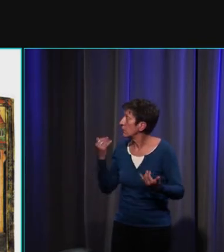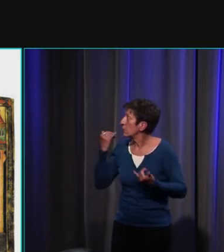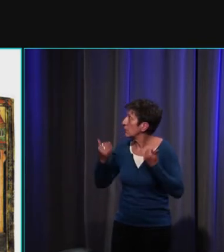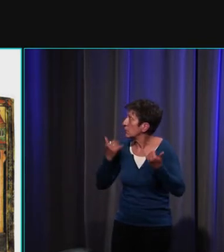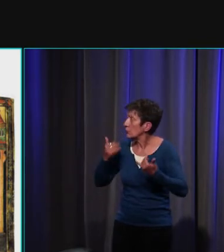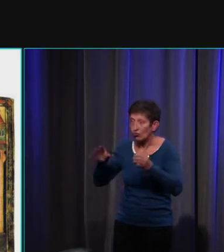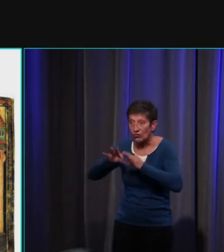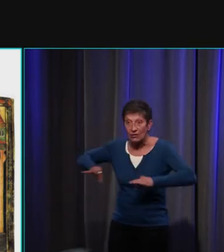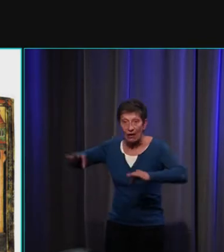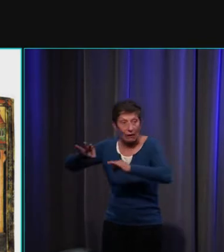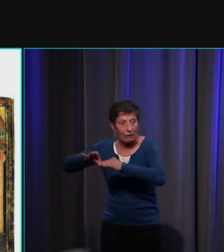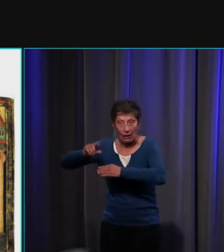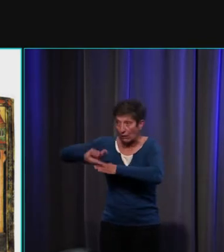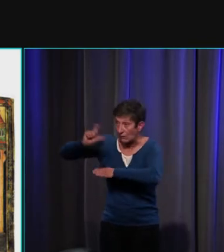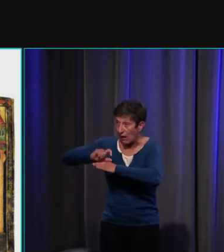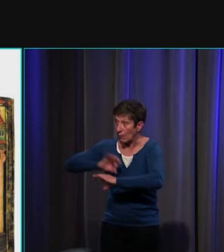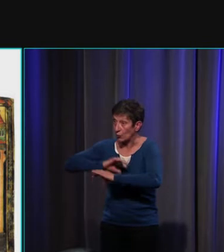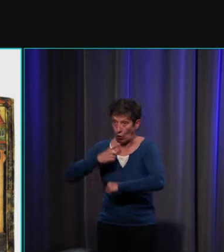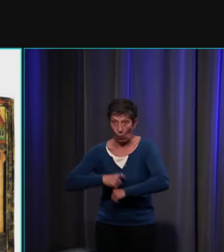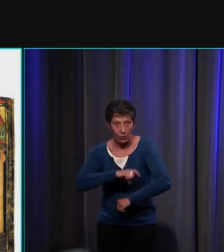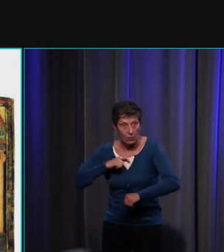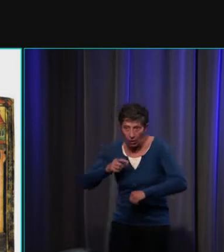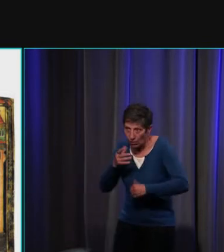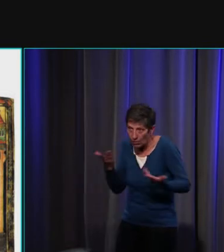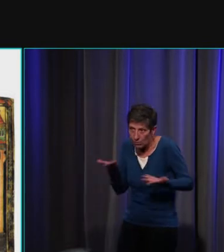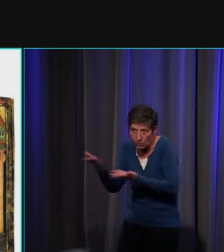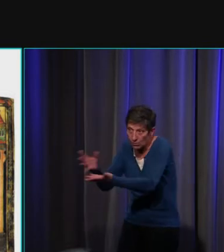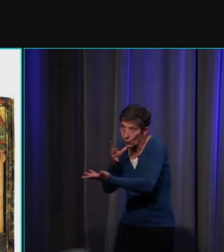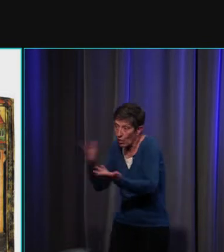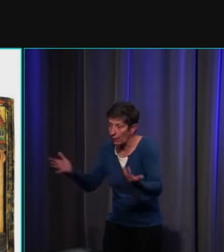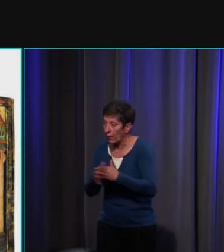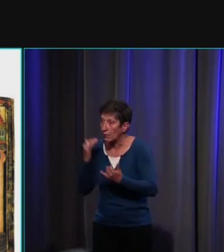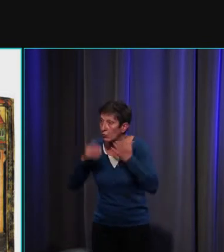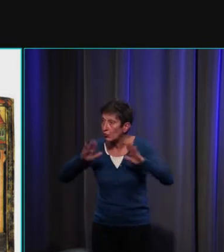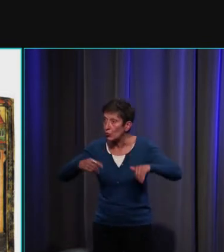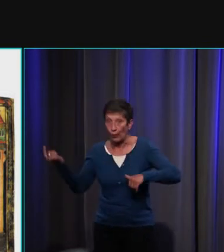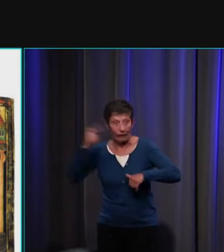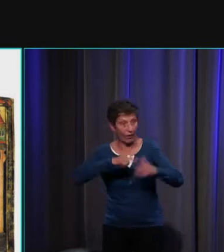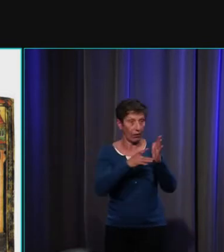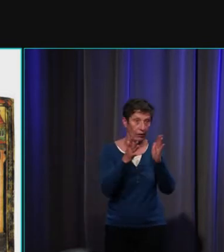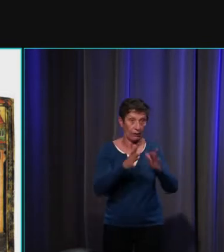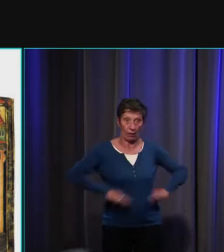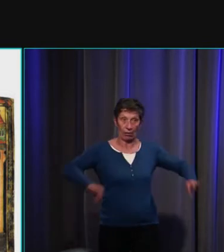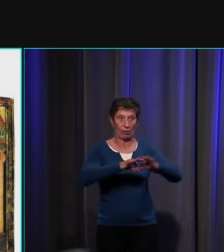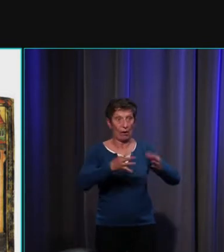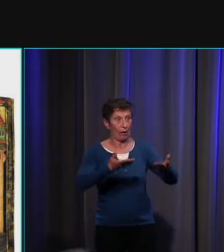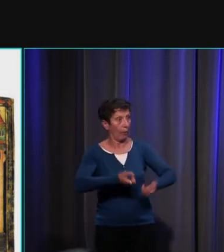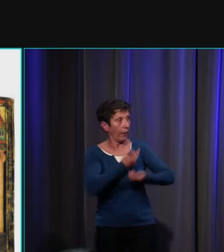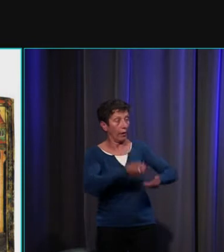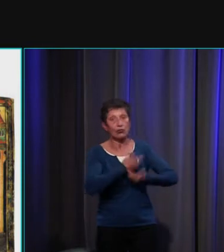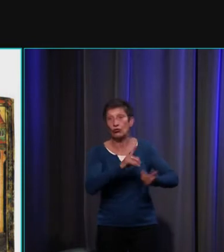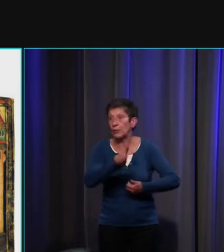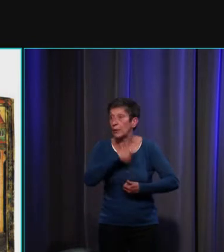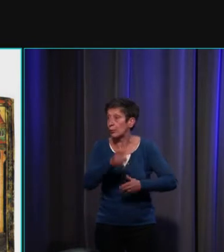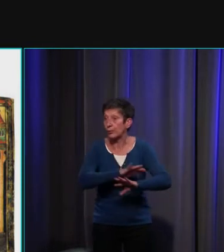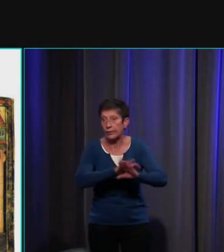sans la croisade tout comme un musulman qui viendraient pression chrétienté il se ferait en fermé au bout d'un jour parce dit c'est vers ça c'est vrai eh bien